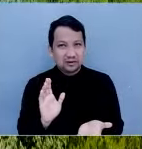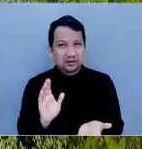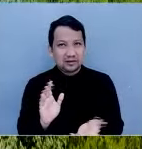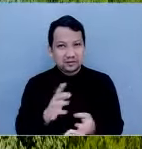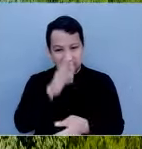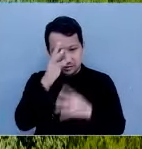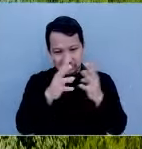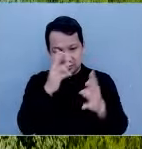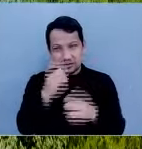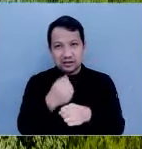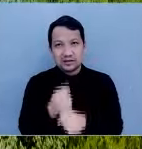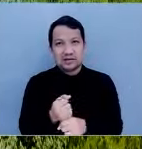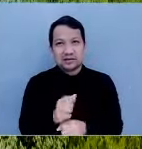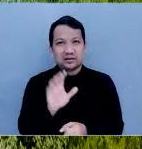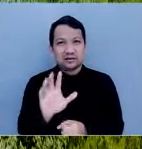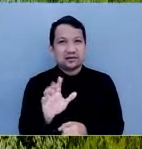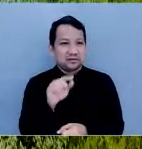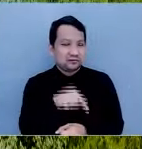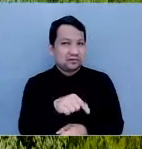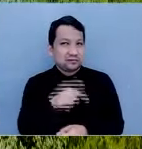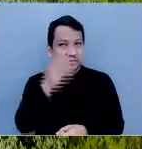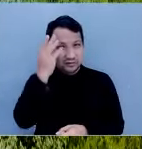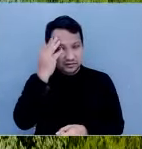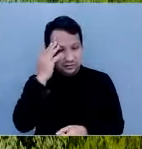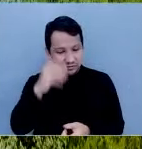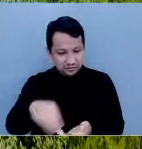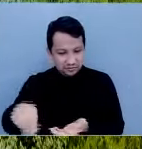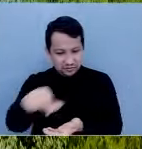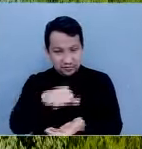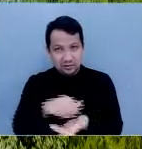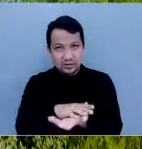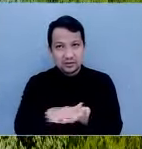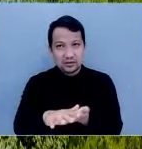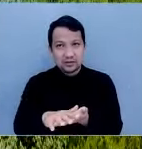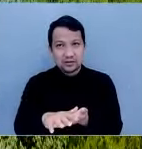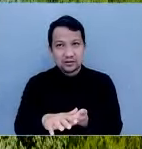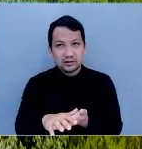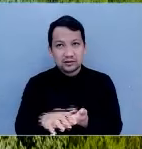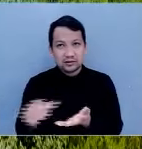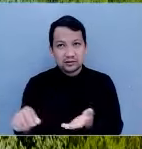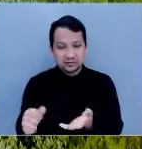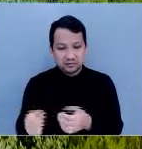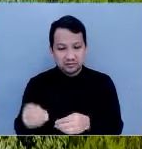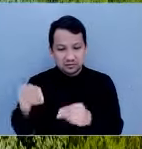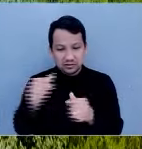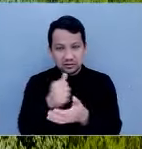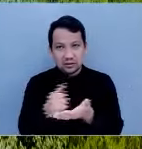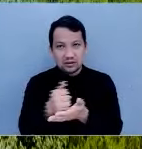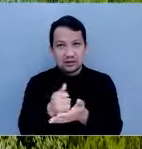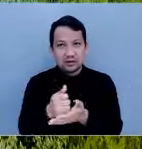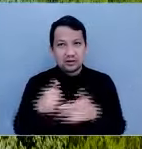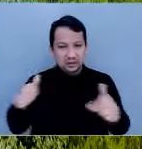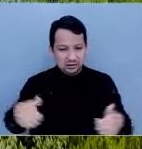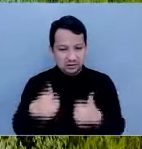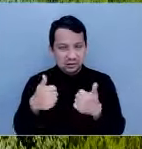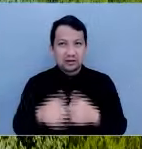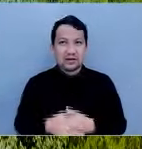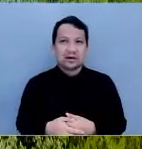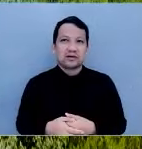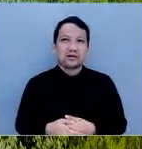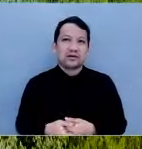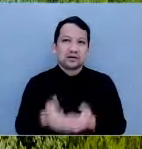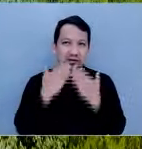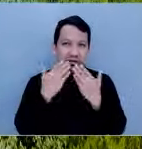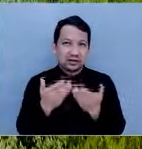creativity. Katulad po niya, yung buhangin lang sa labas ng bahay, yung ginamit niya. Oo. Pagkatapos ng isang trahesa. Oo.